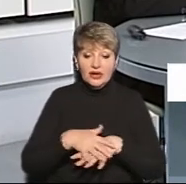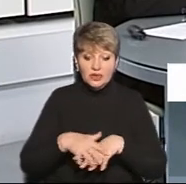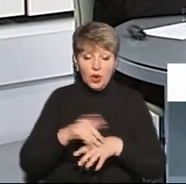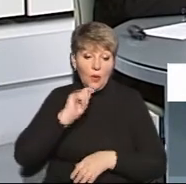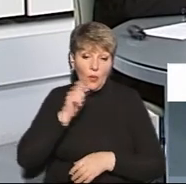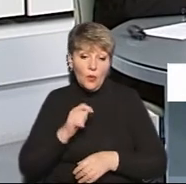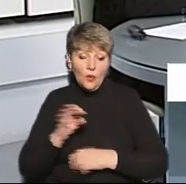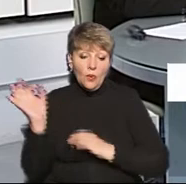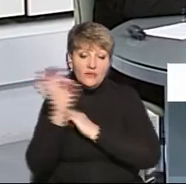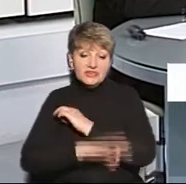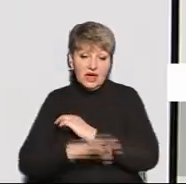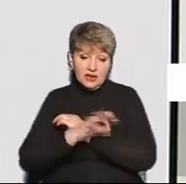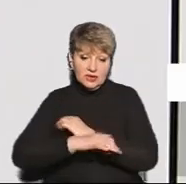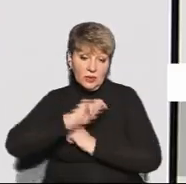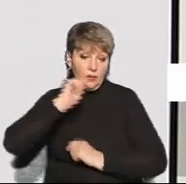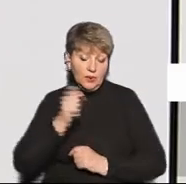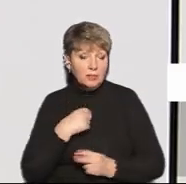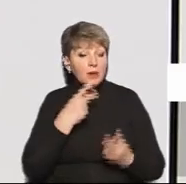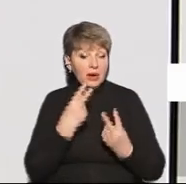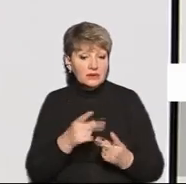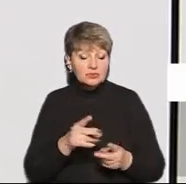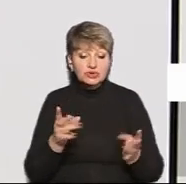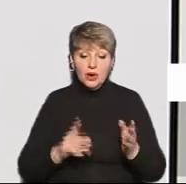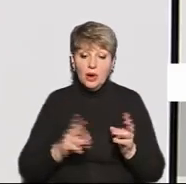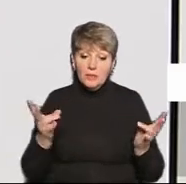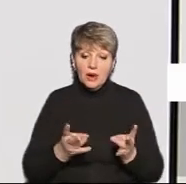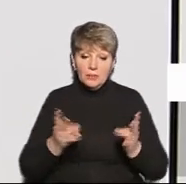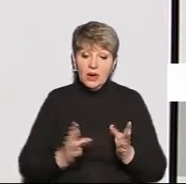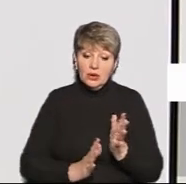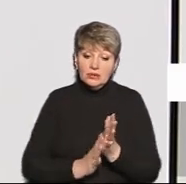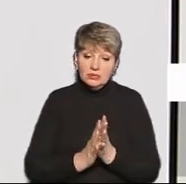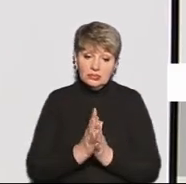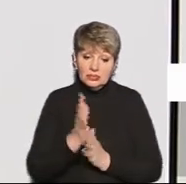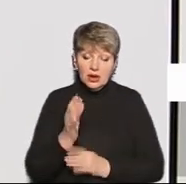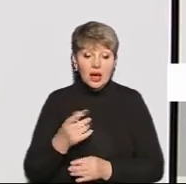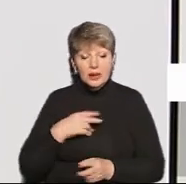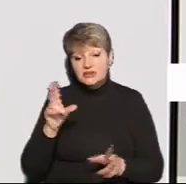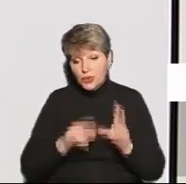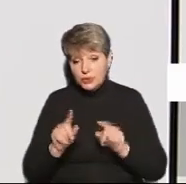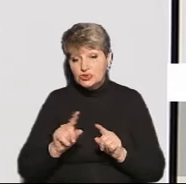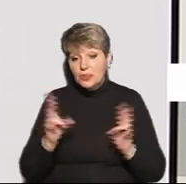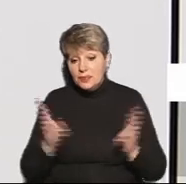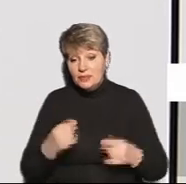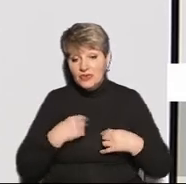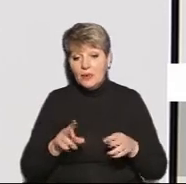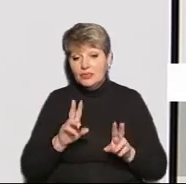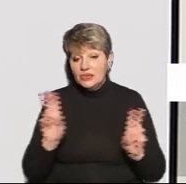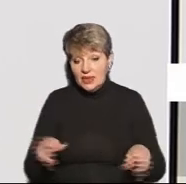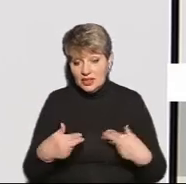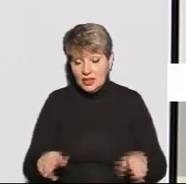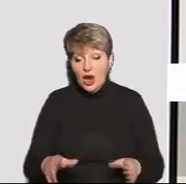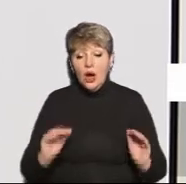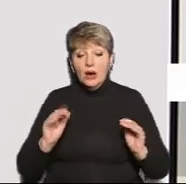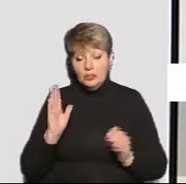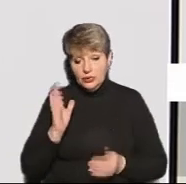в західній її частині. Ми бачимо, що потреба зростає. Сподіваюся, що у нас не буде потреби. Ми обмежуємося тими лікарнями,